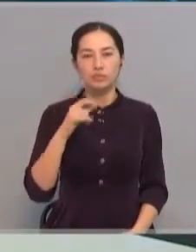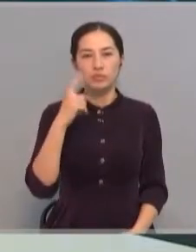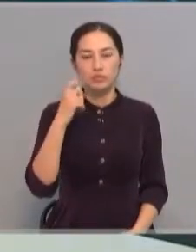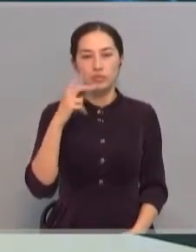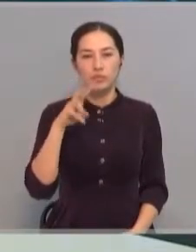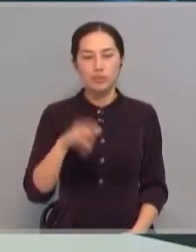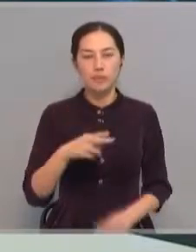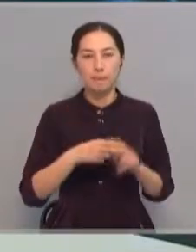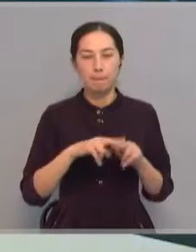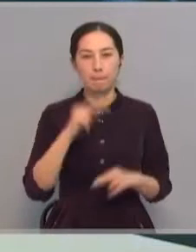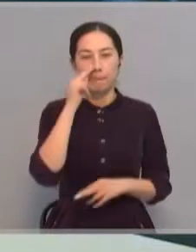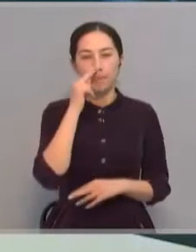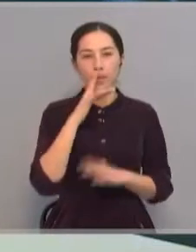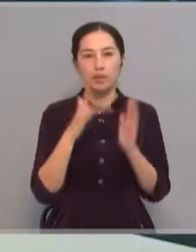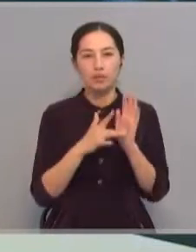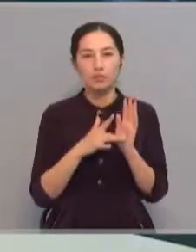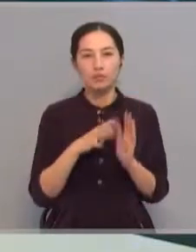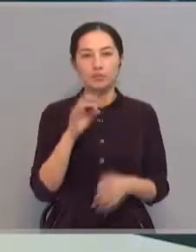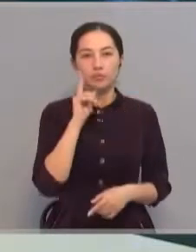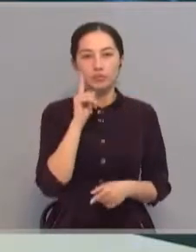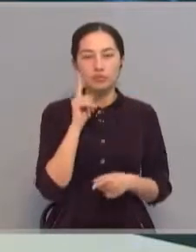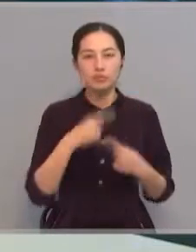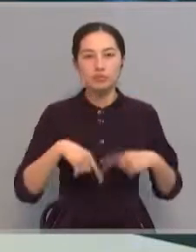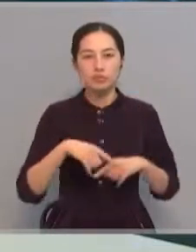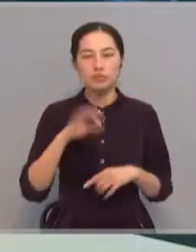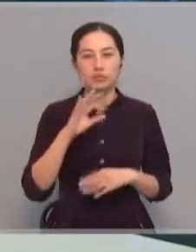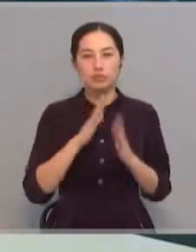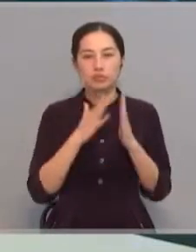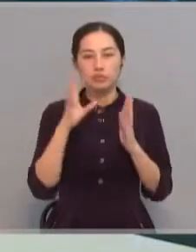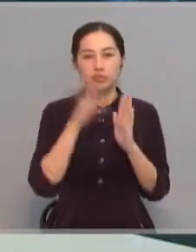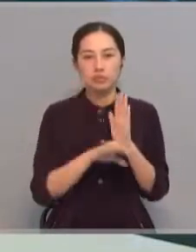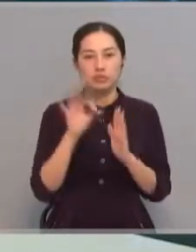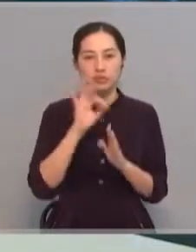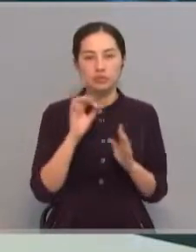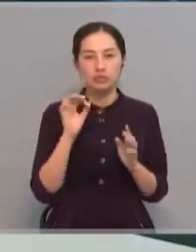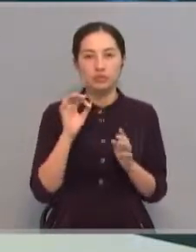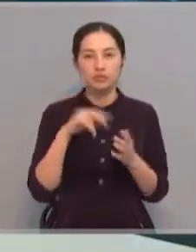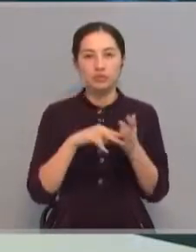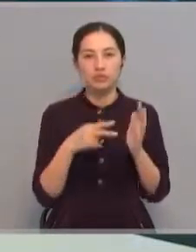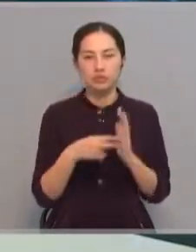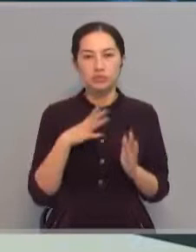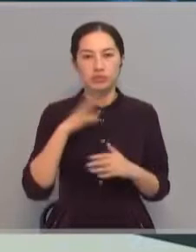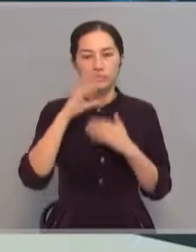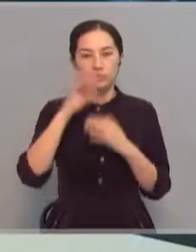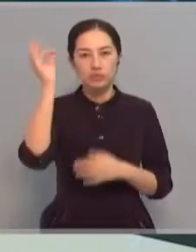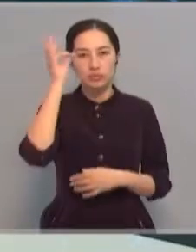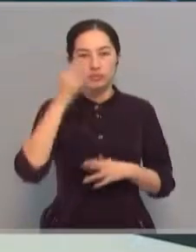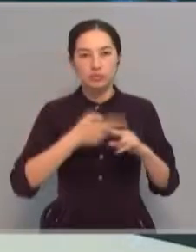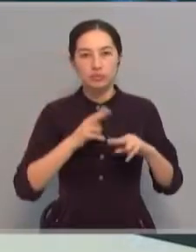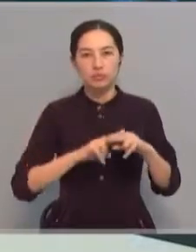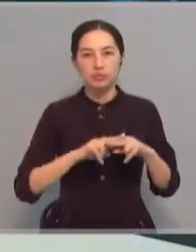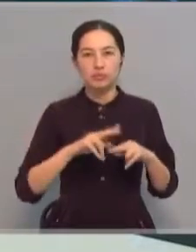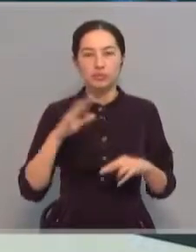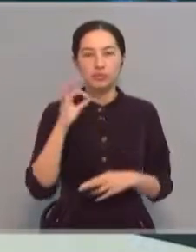жыл. Осыған орай Шымкенттегі жасөспірімдер кітапханасы игілікті шара ұйымдастырды. Еске алу кешіне қоғам қайраткерлері мен